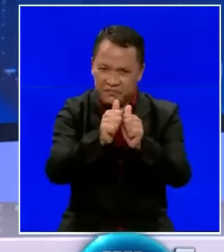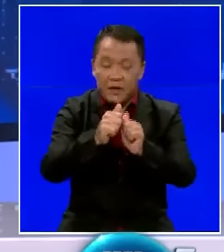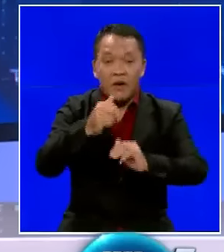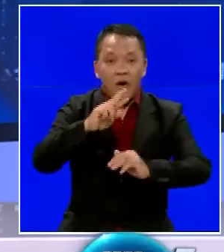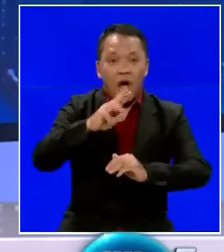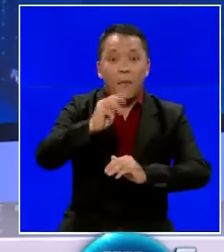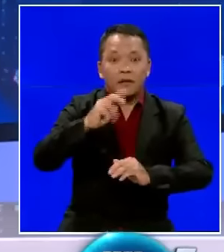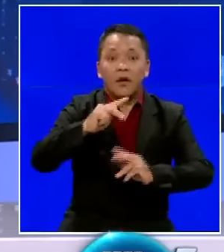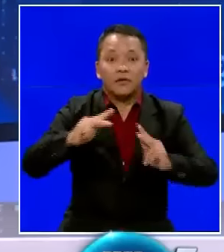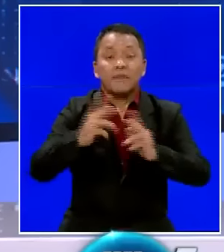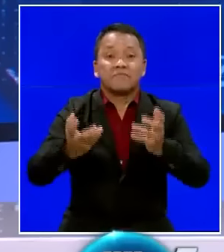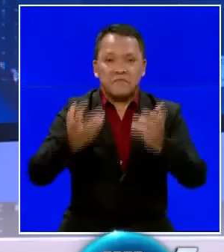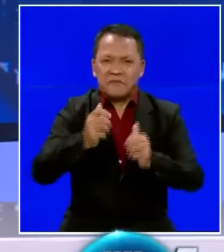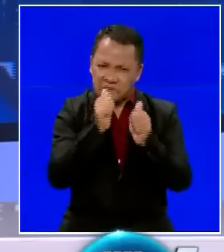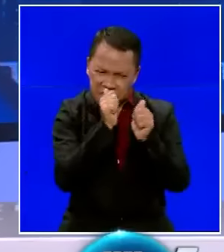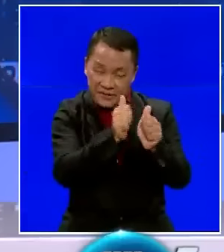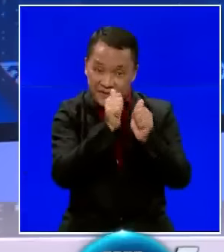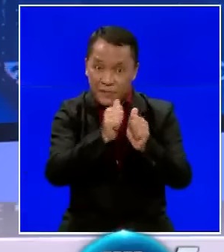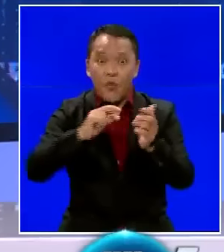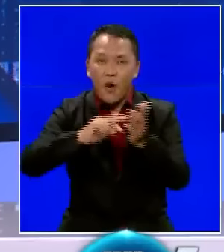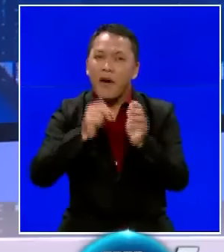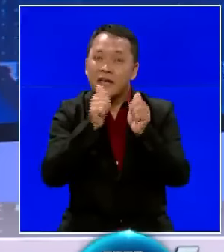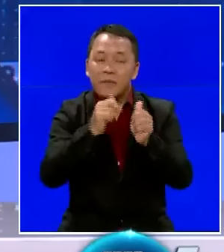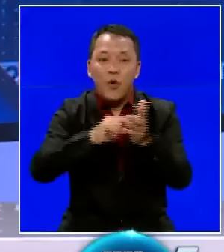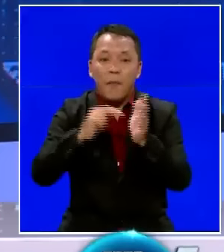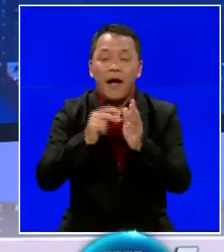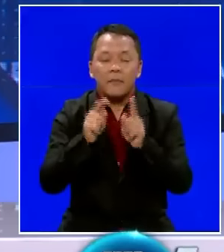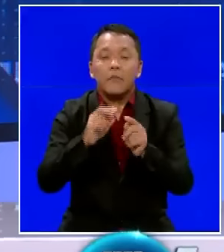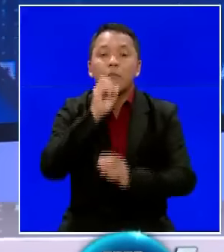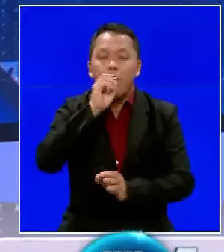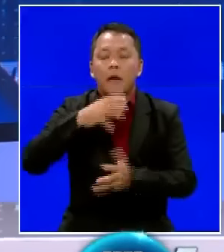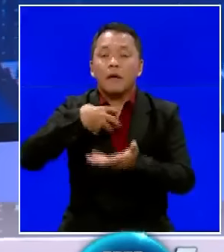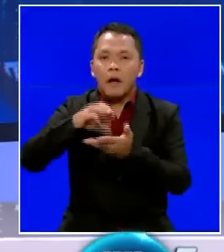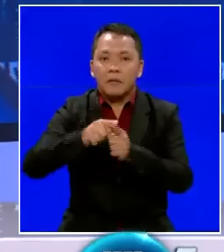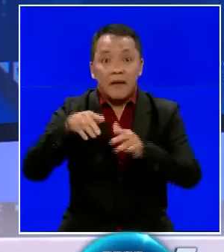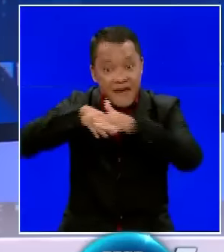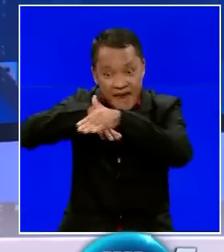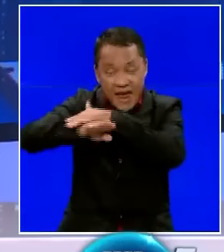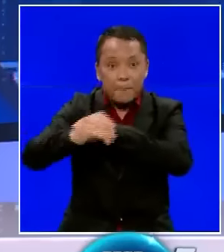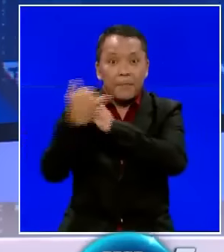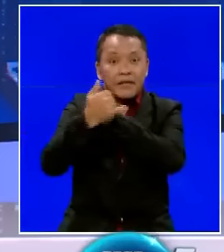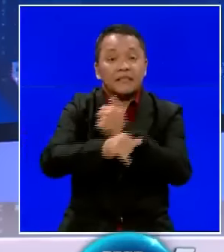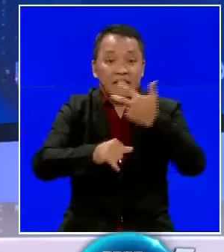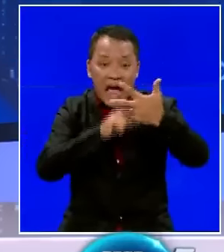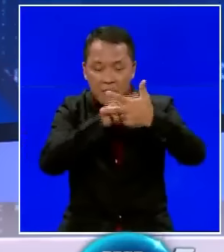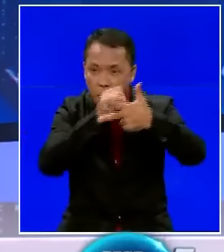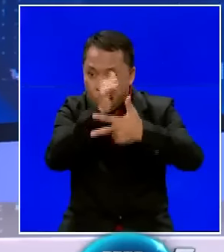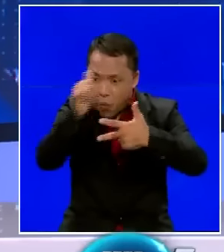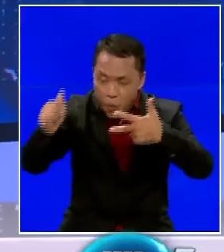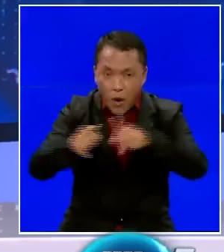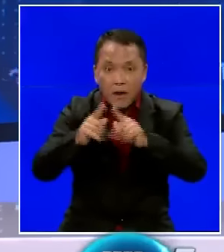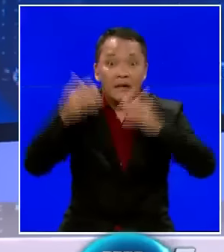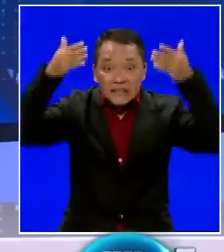เยี่ยมจริงๆเยี่ยมจริงๆเยี่ยมจริงๆคือแป้งนาโนดก็ยังบอกเลยนี่ขนาดหนีไป3ประเทศ4ประเทศไป